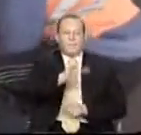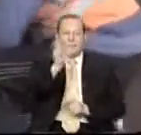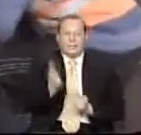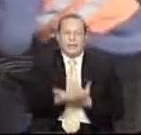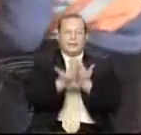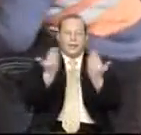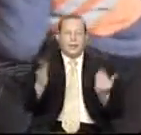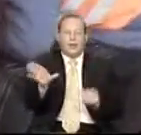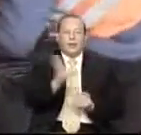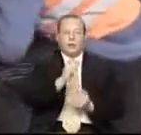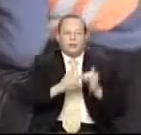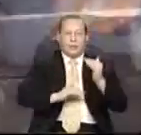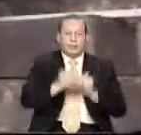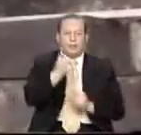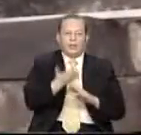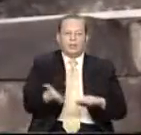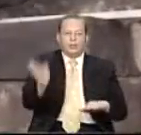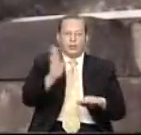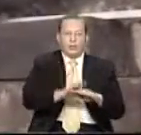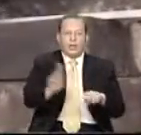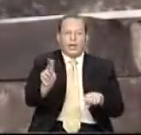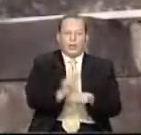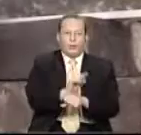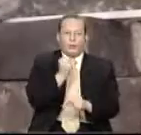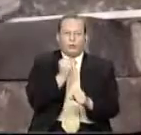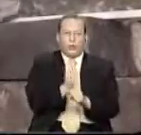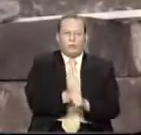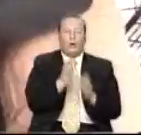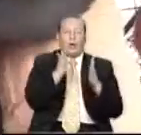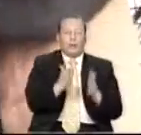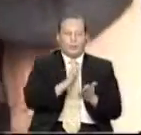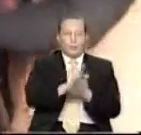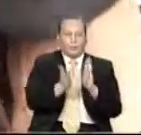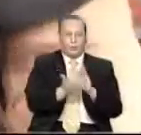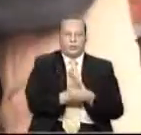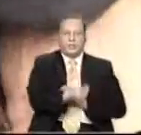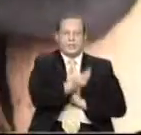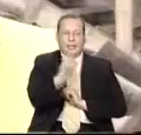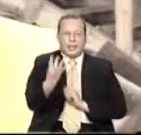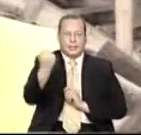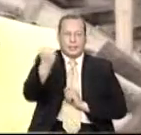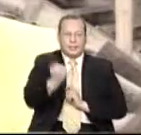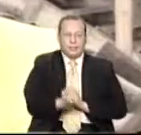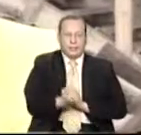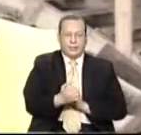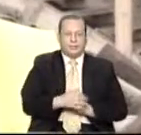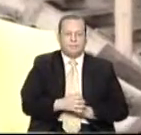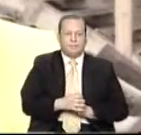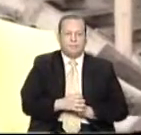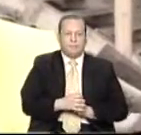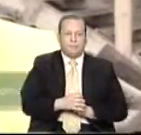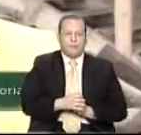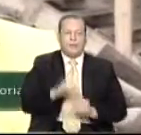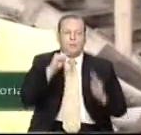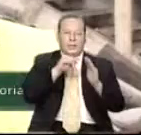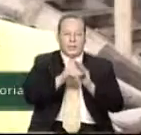dieną. Anot specialistų, tai vienas iš sudėtingiausių remonto darbų etapų. Jam ruoštasi kelias savaitės. Padėtos